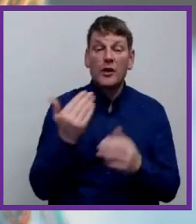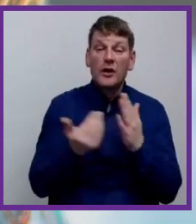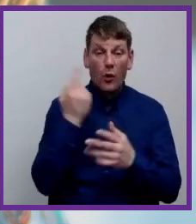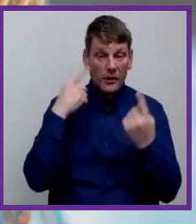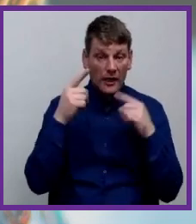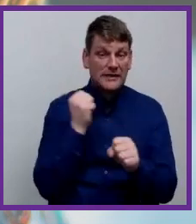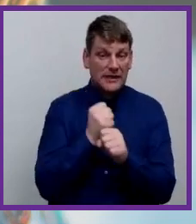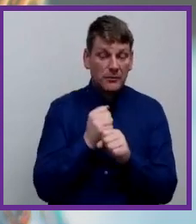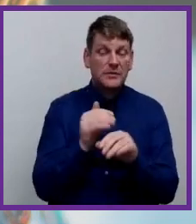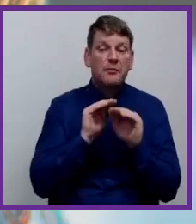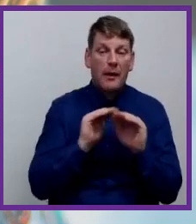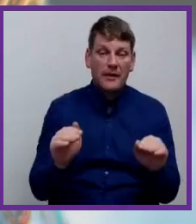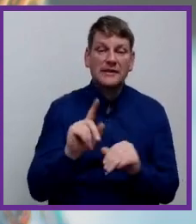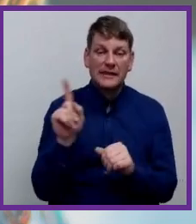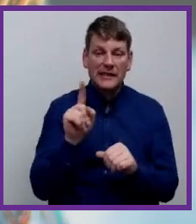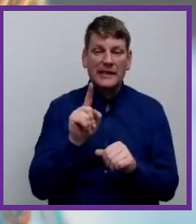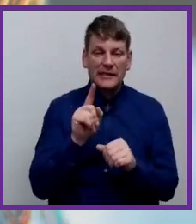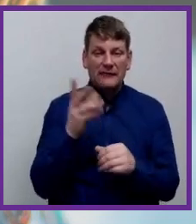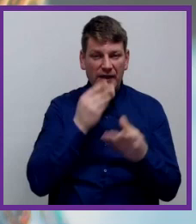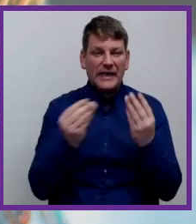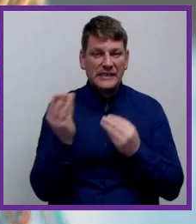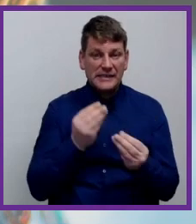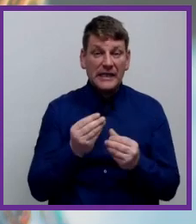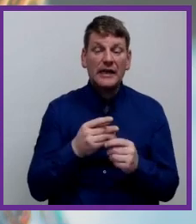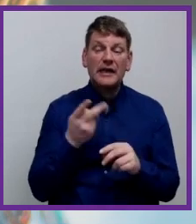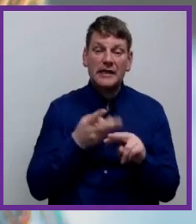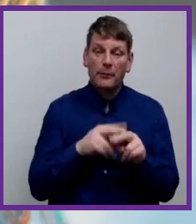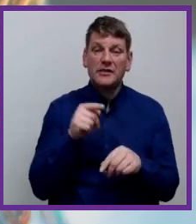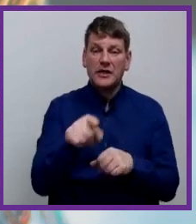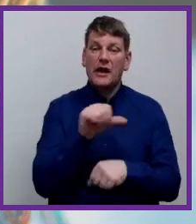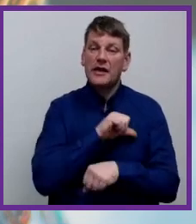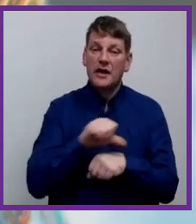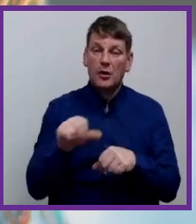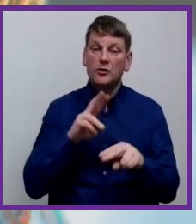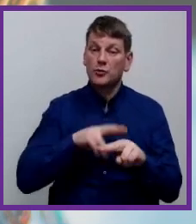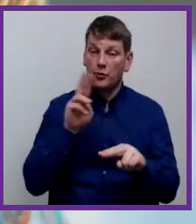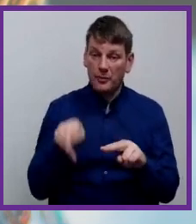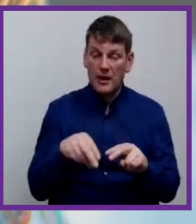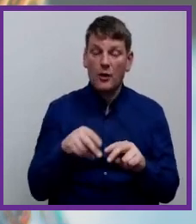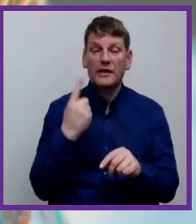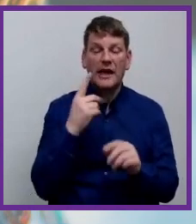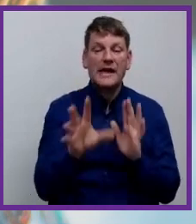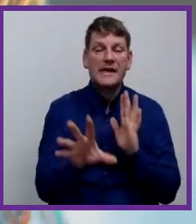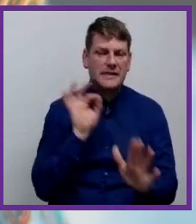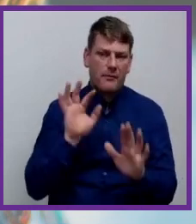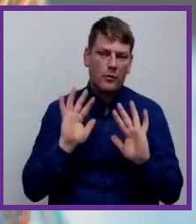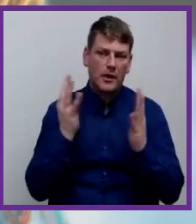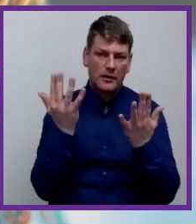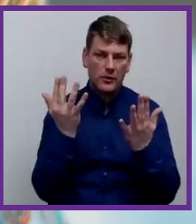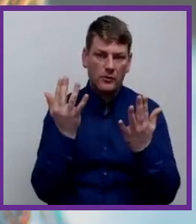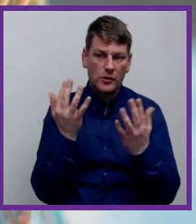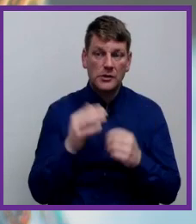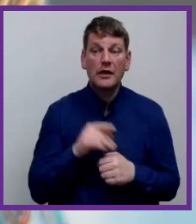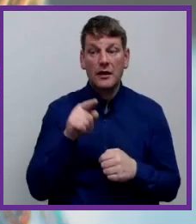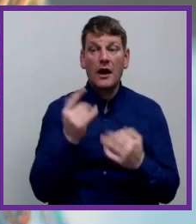pamatā tomēr ir fikcija. Un tāpēc tā ierobežojumu pieļaujam tikai izņēmumu gadījumos. Nu, un